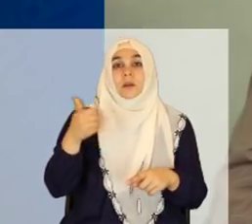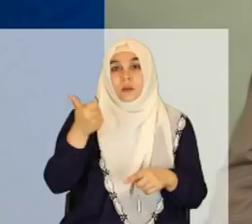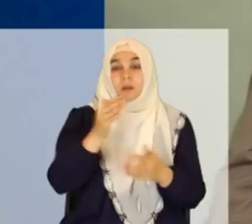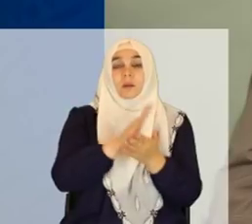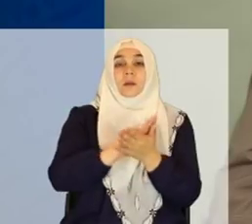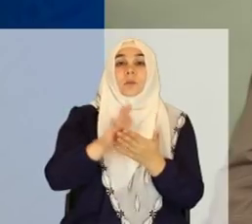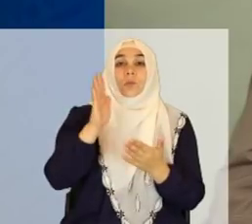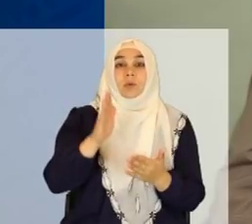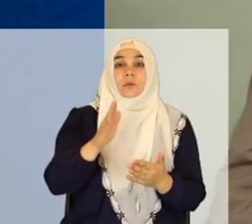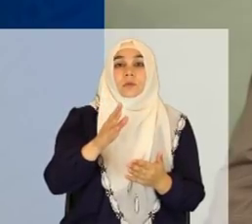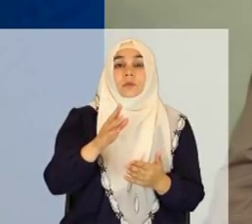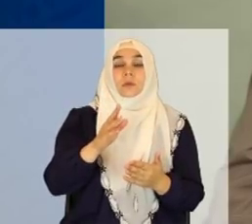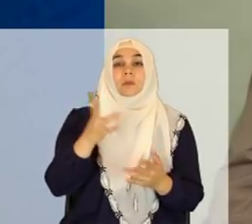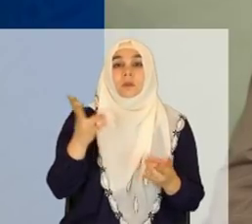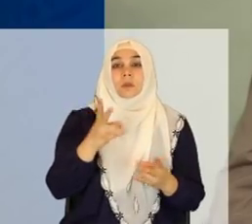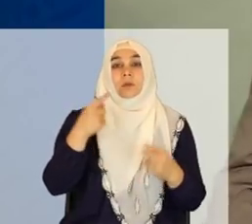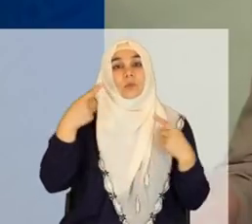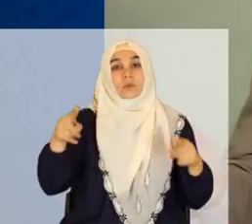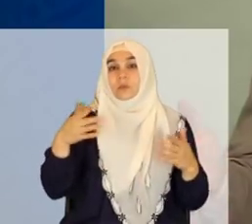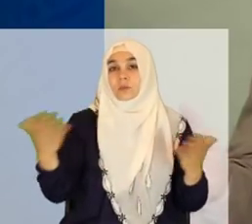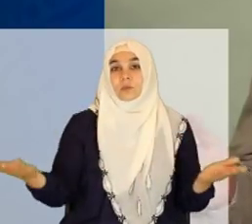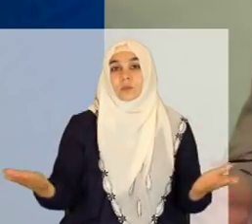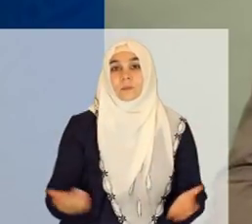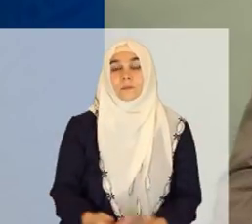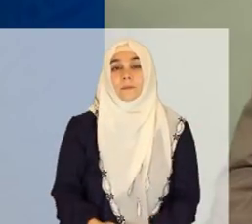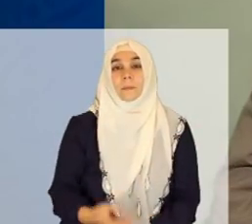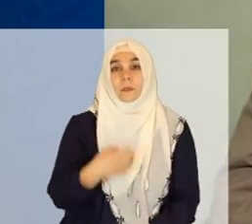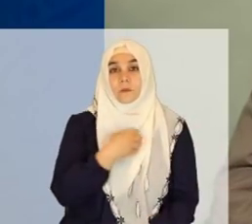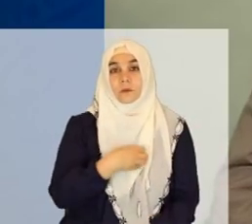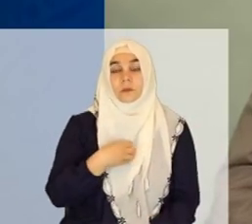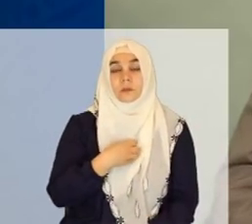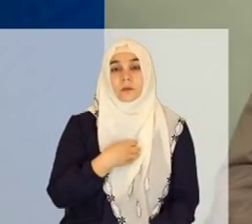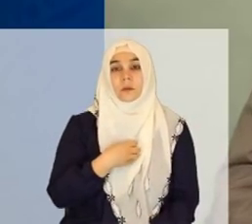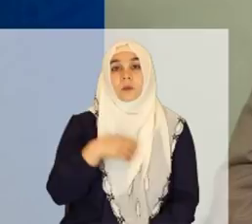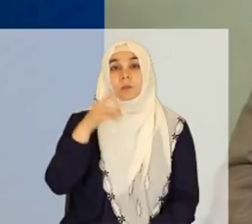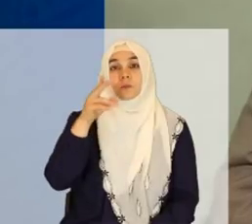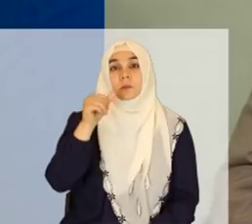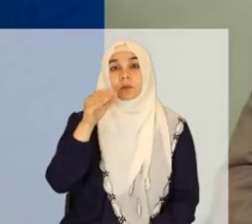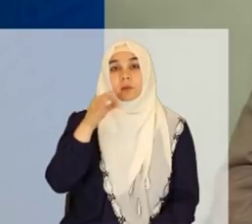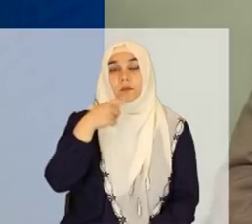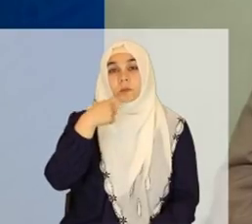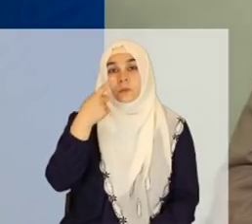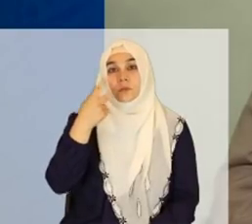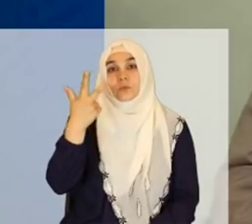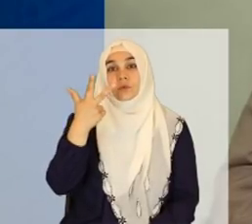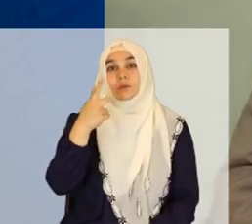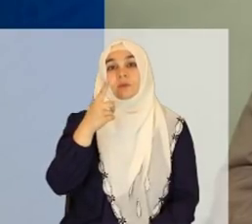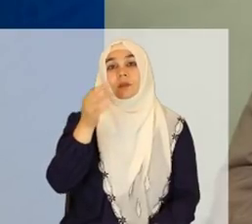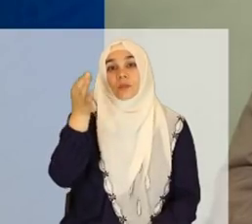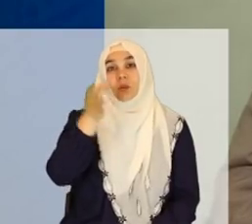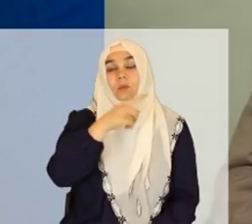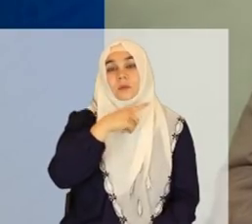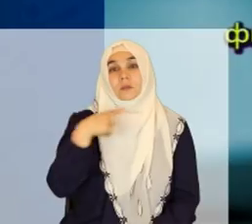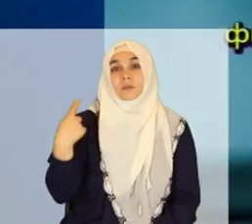halol bo'ladi so'yish. Boshqachasi bo'lmaydi. Asosan bismillohni aytish va haligi uchta tomirni